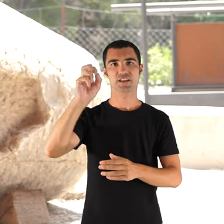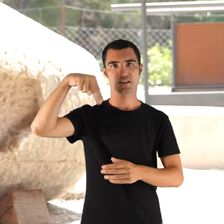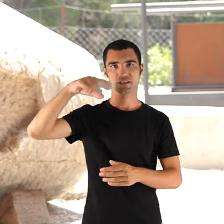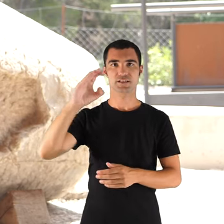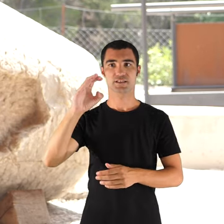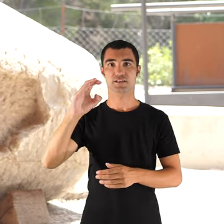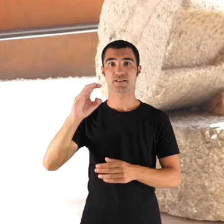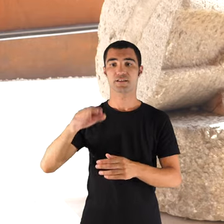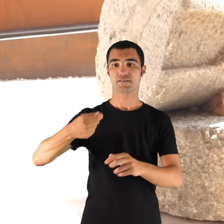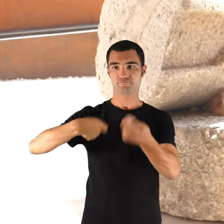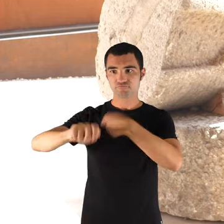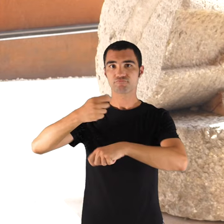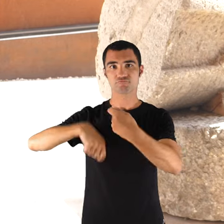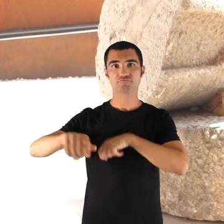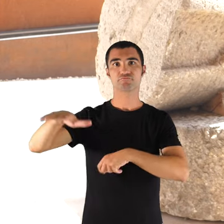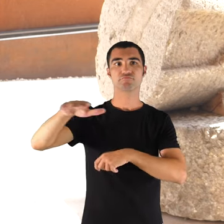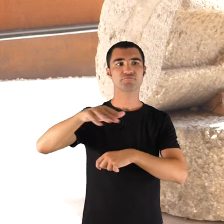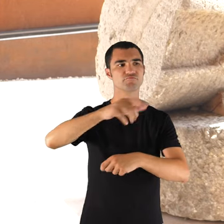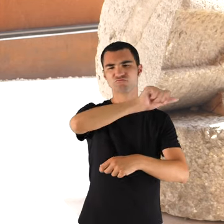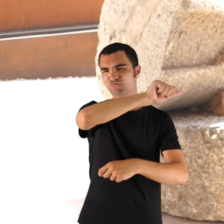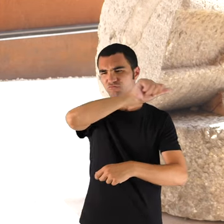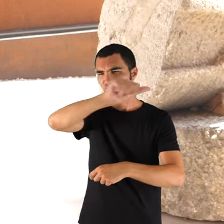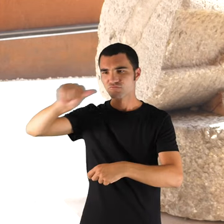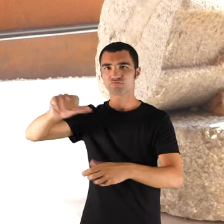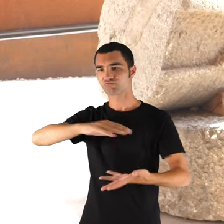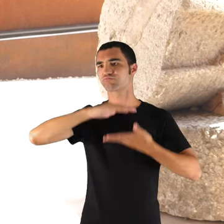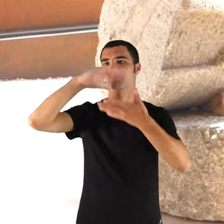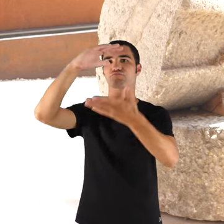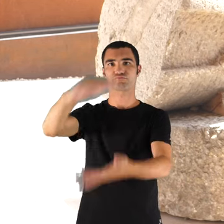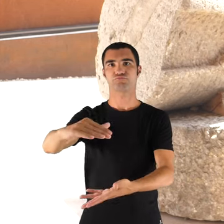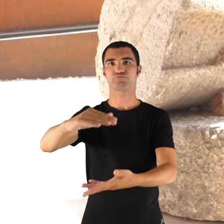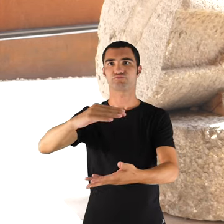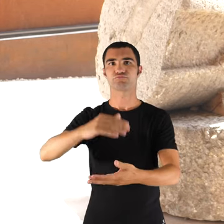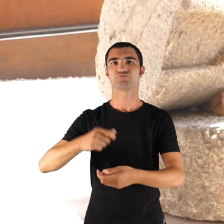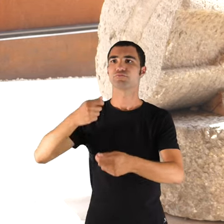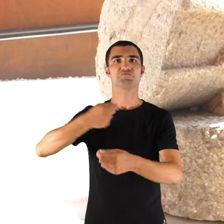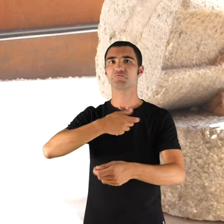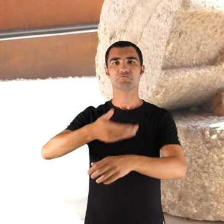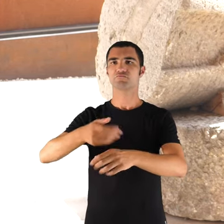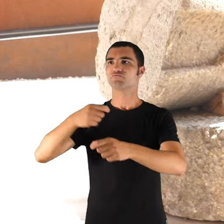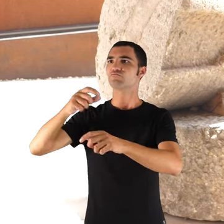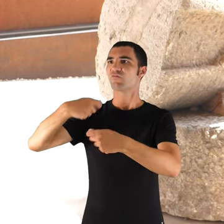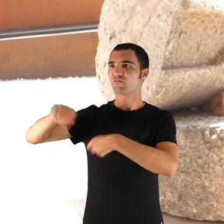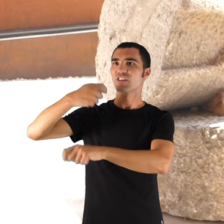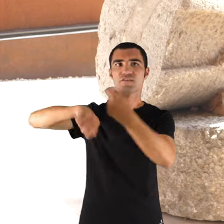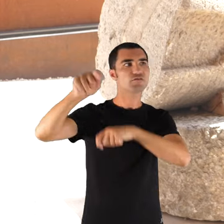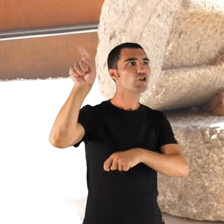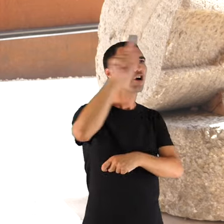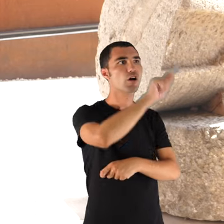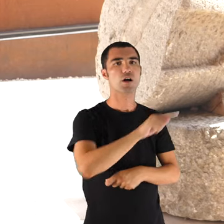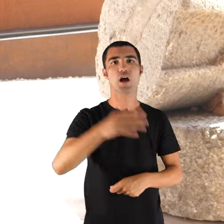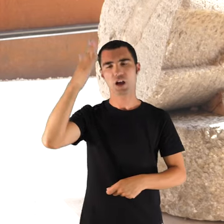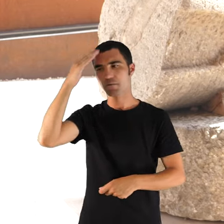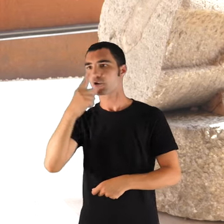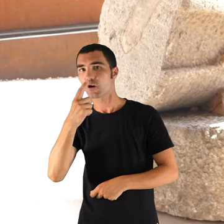que és patró, tota la setmana. Duem el peix tot arreu. D'un carn roig, un dèntol,